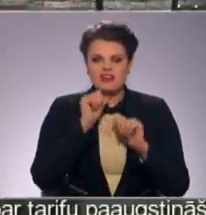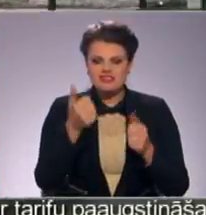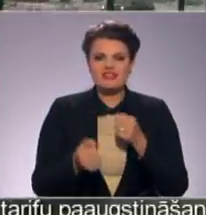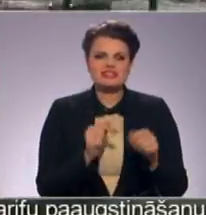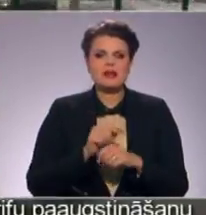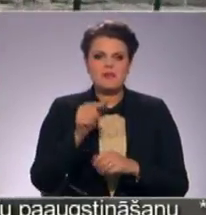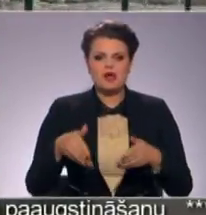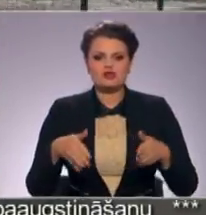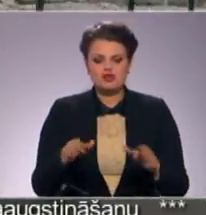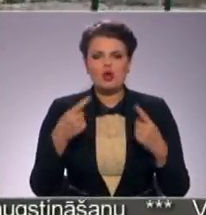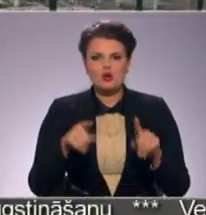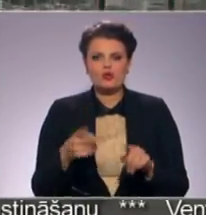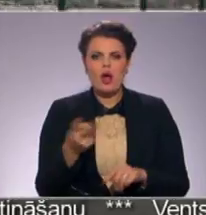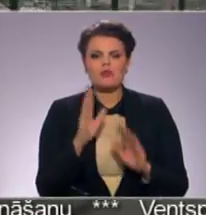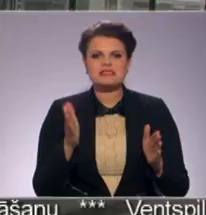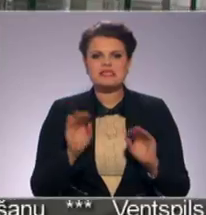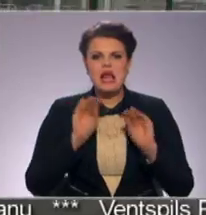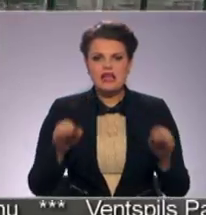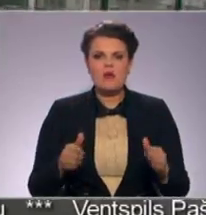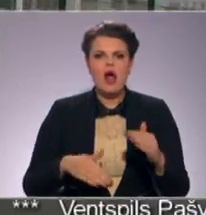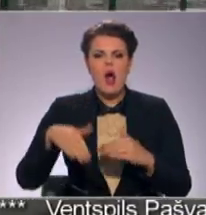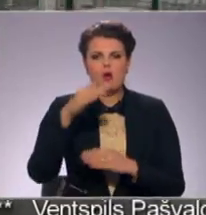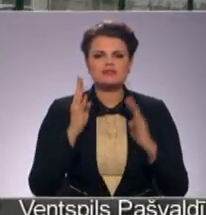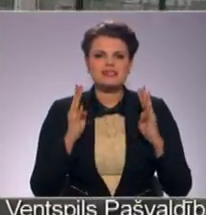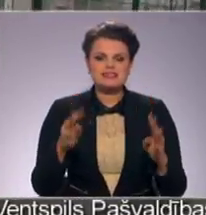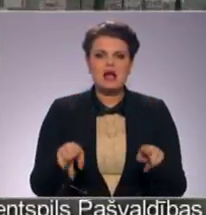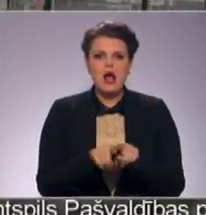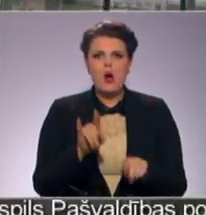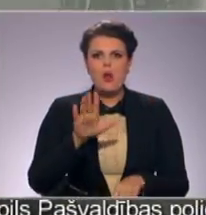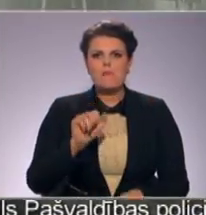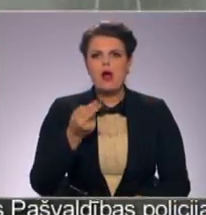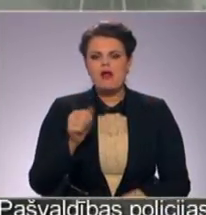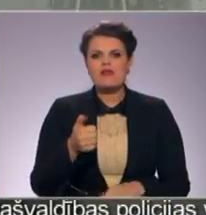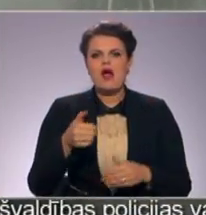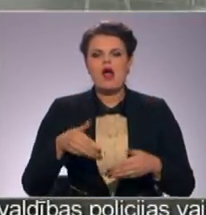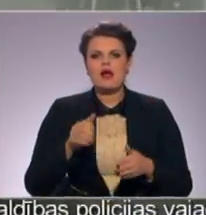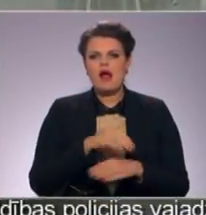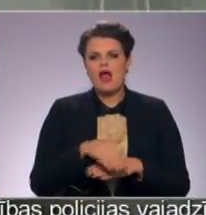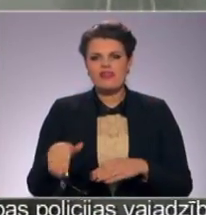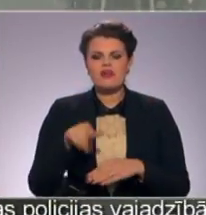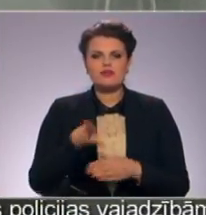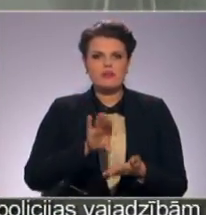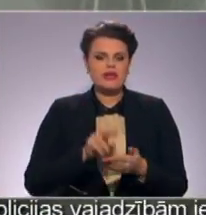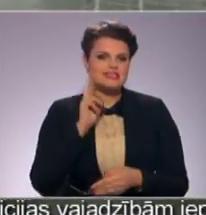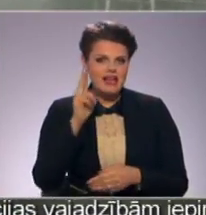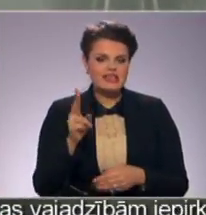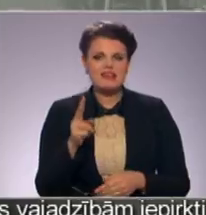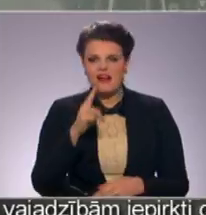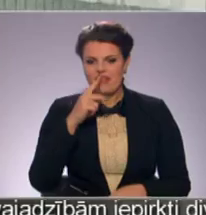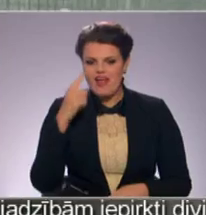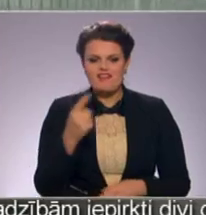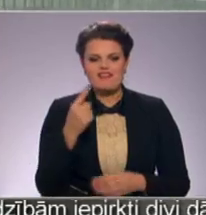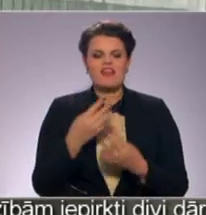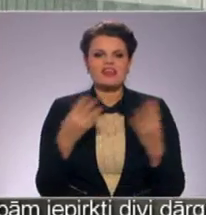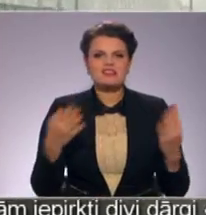Jelgavas šosejai, jo apus ceļam būs ierīkota augsta sēta, kā tas ir Ūmaņu gatvē. Tiesa Ūmaņu gatves pieredze arī liecina, ka neviena sēta